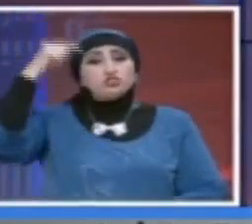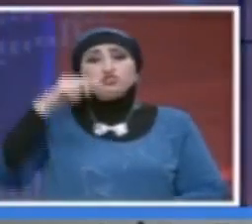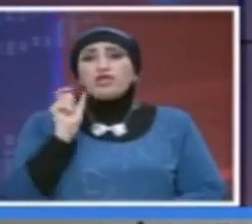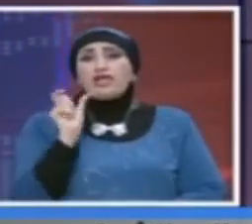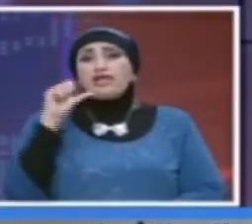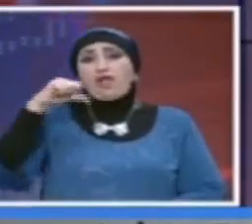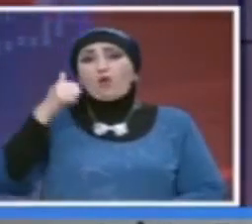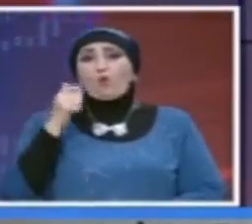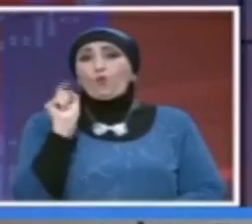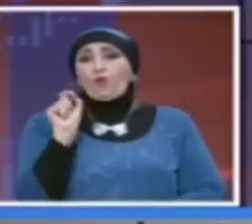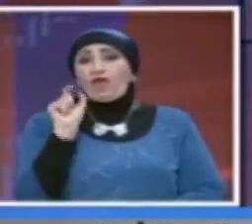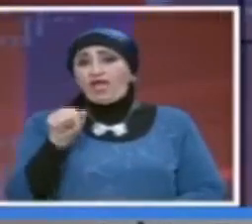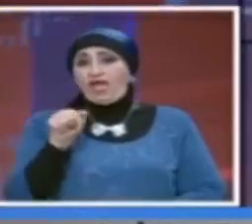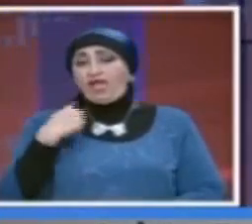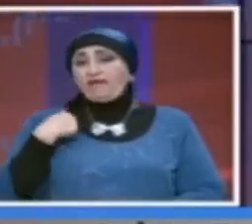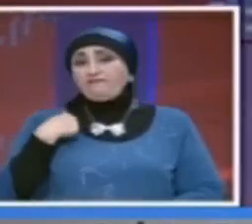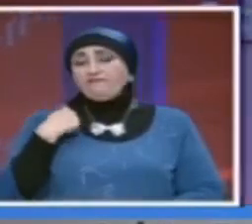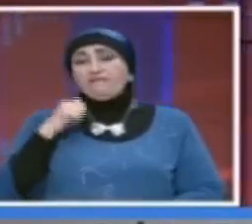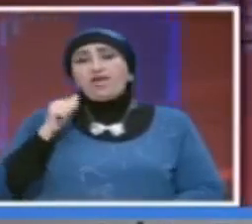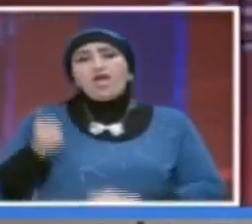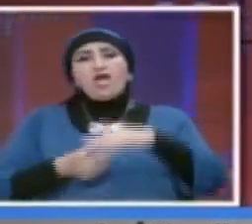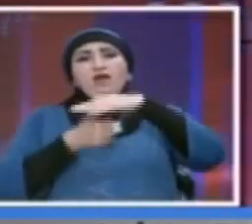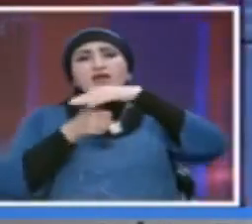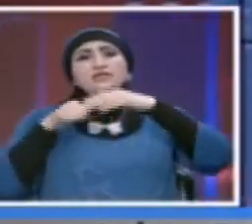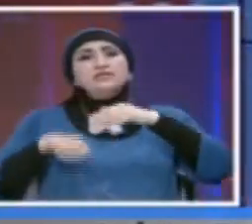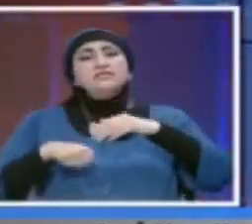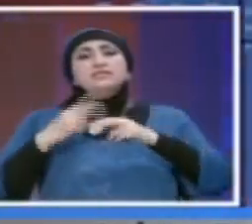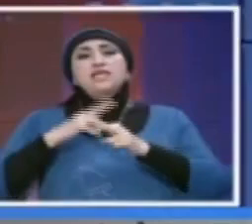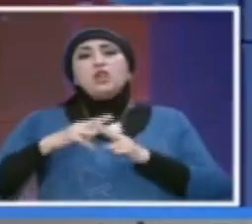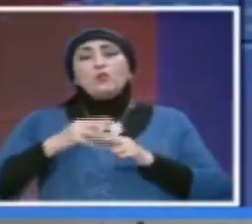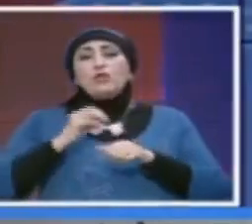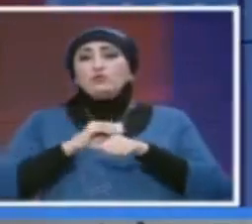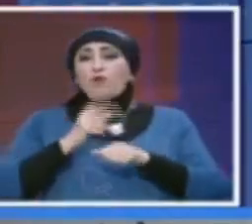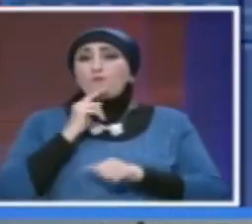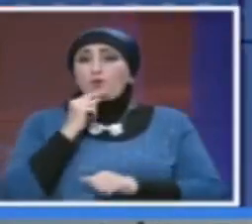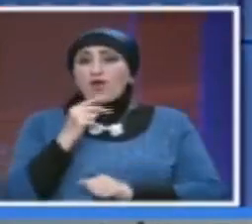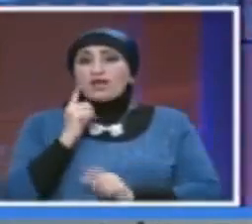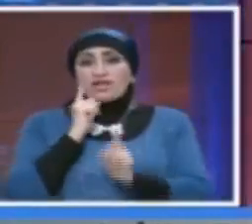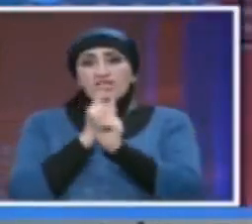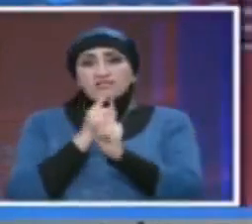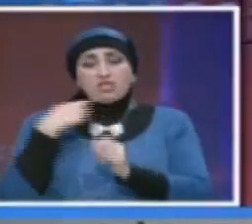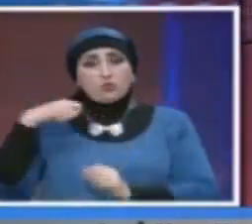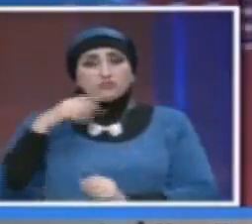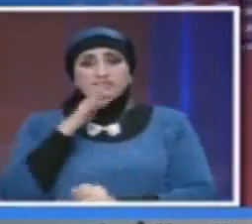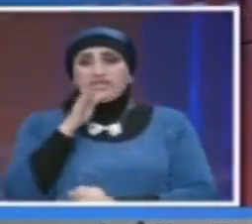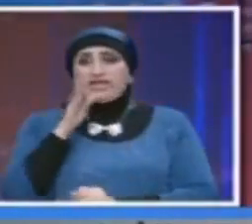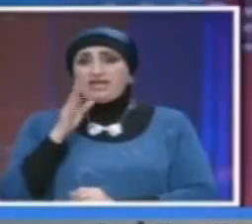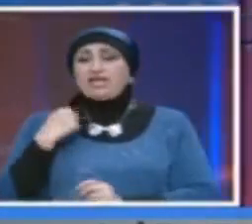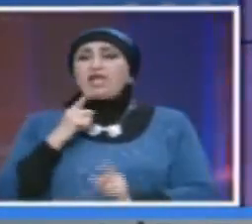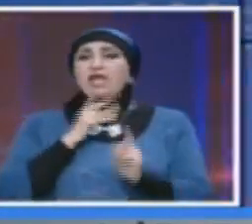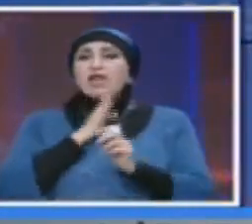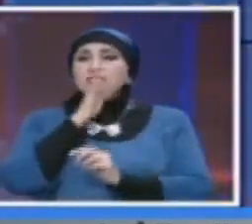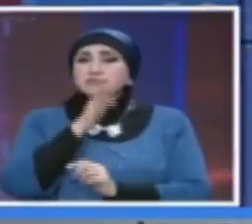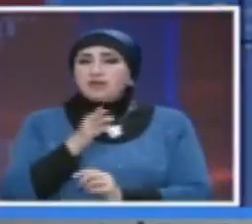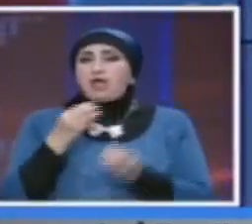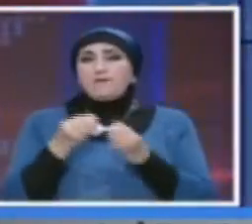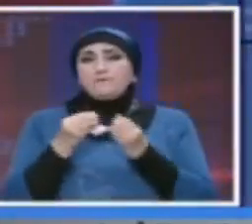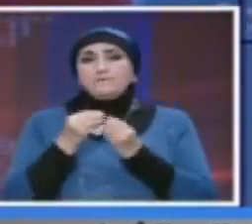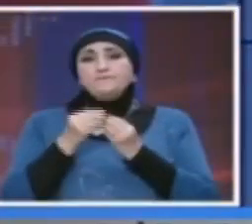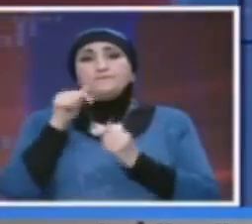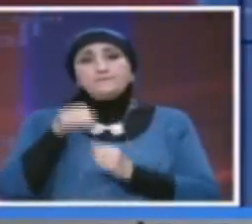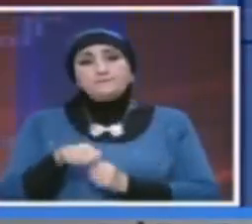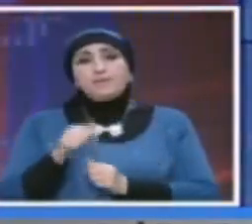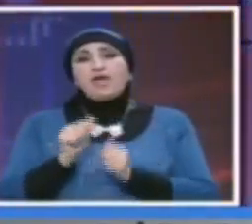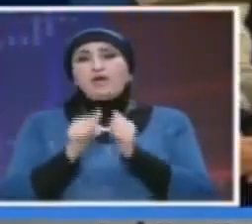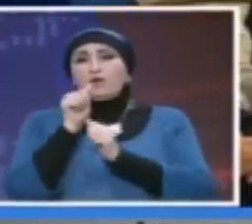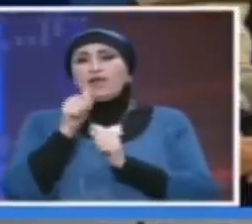السمو الشيخ نواف الأحمد الجابر الصباح أمير دولة الكويت. ومن المقرر أن يلتقي وزير الخارجية خلال الزيارة ولي